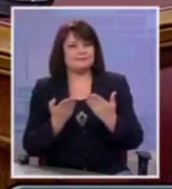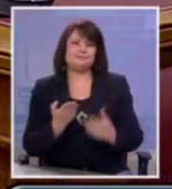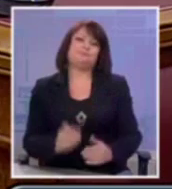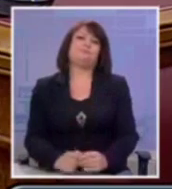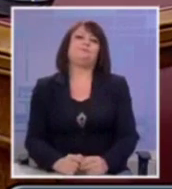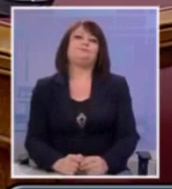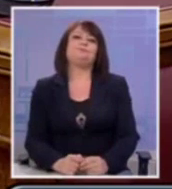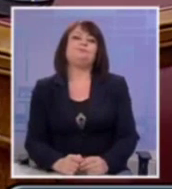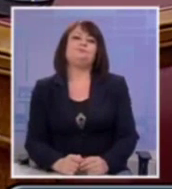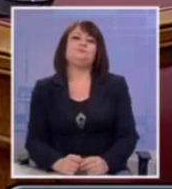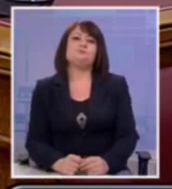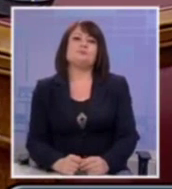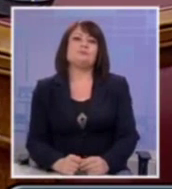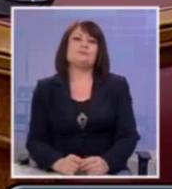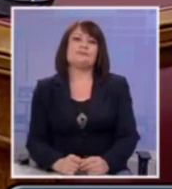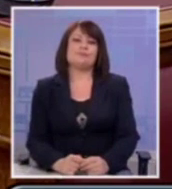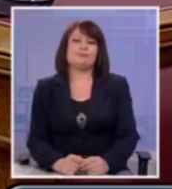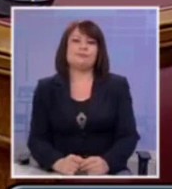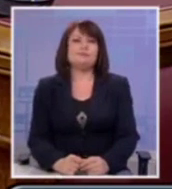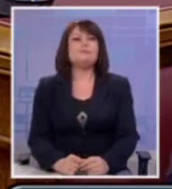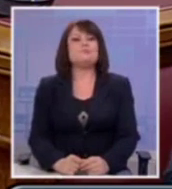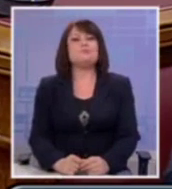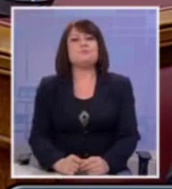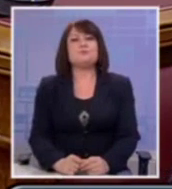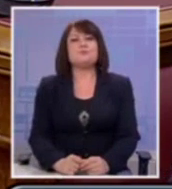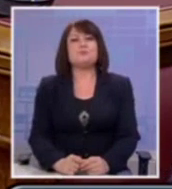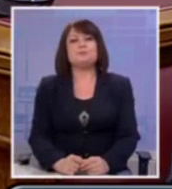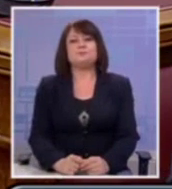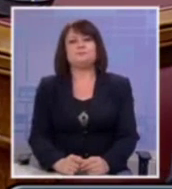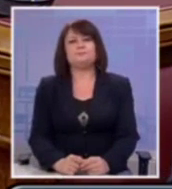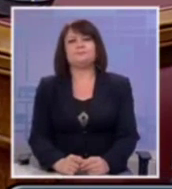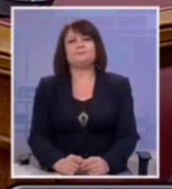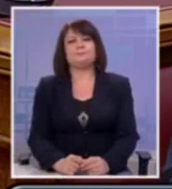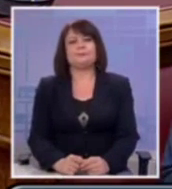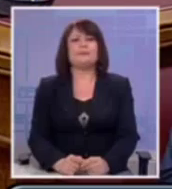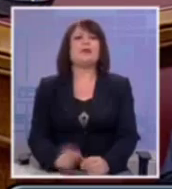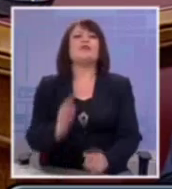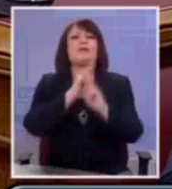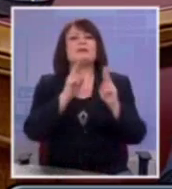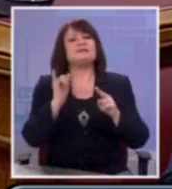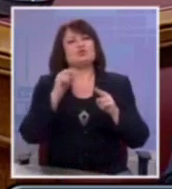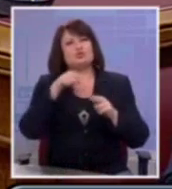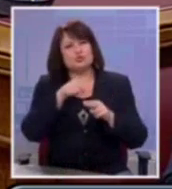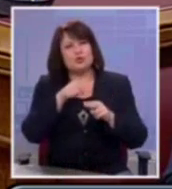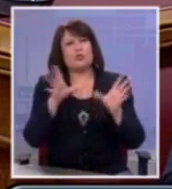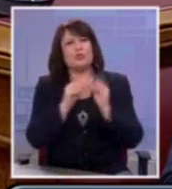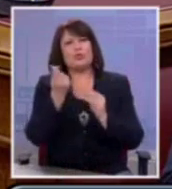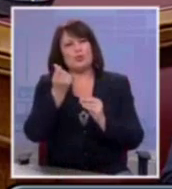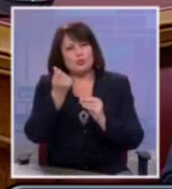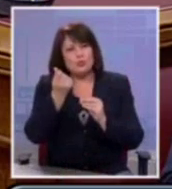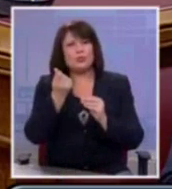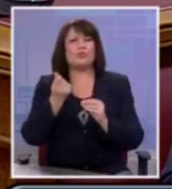International, το Center for International Governance Innovation, με έναν πολύ άριστο οικονομολόγο, τον